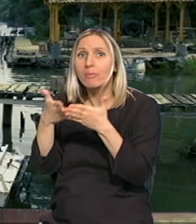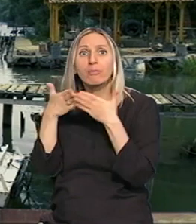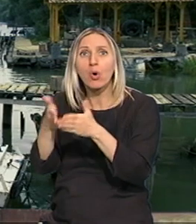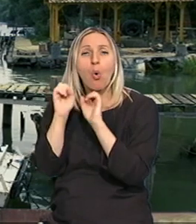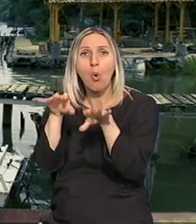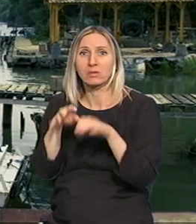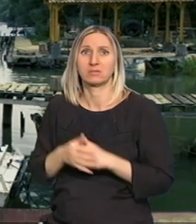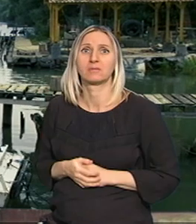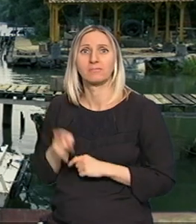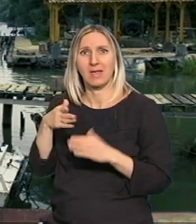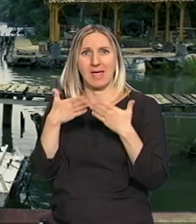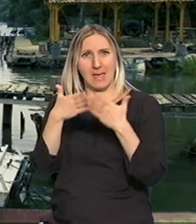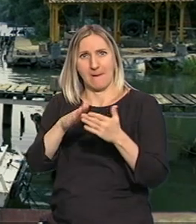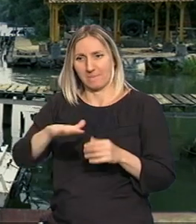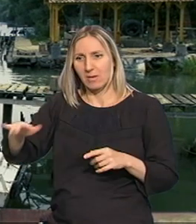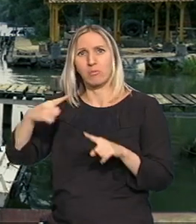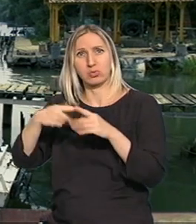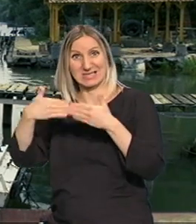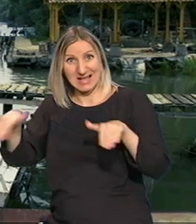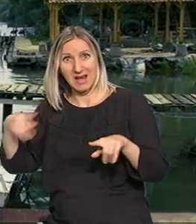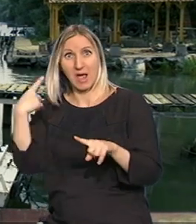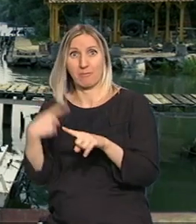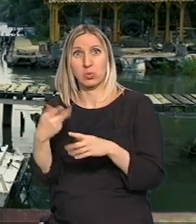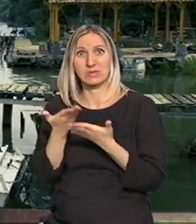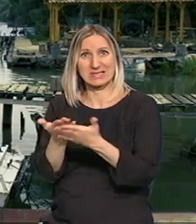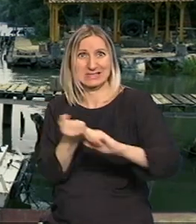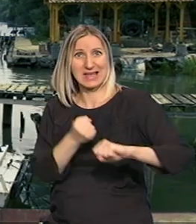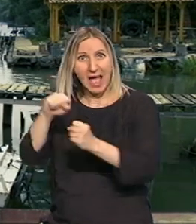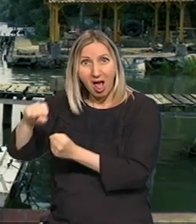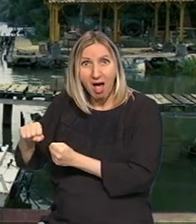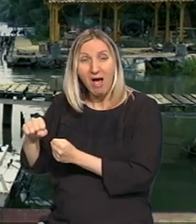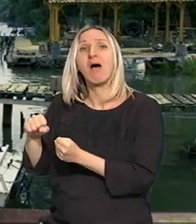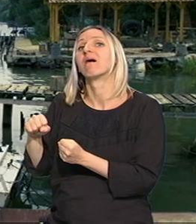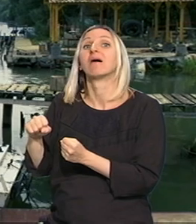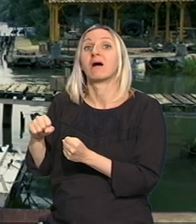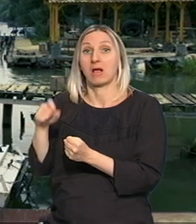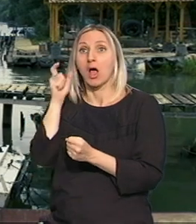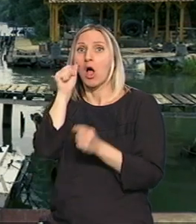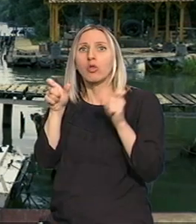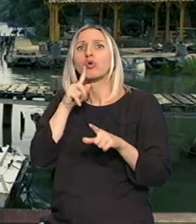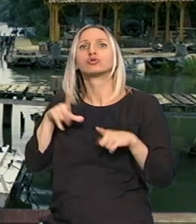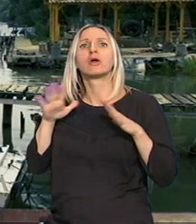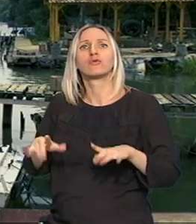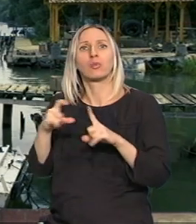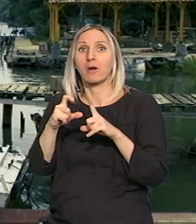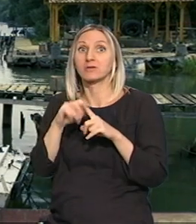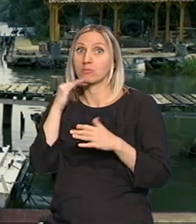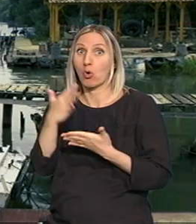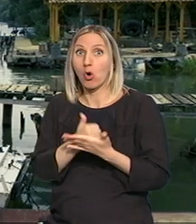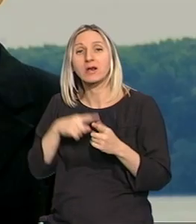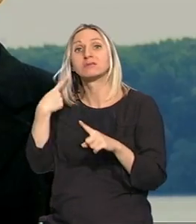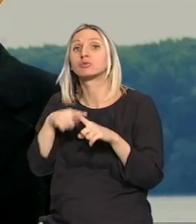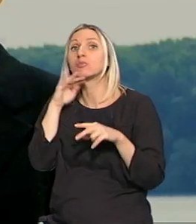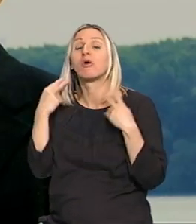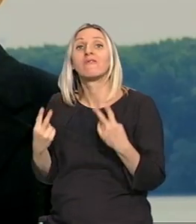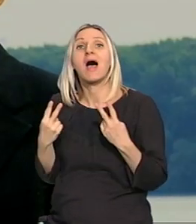skela, pored toga što su i sami meštani iz Dubravice imali koristi, najveću ipak, da kažem,